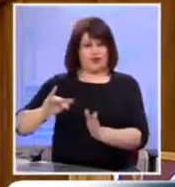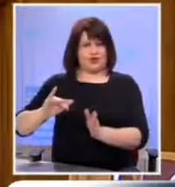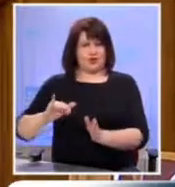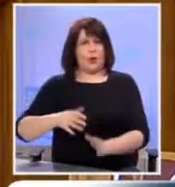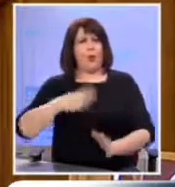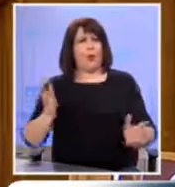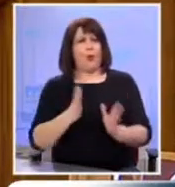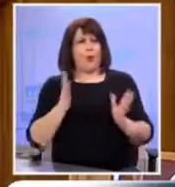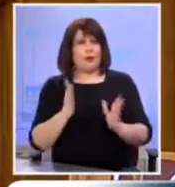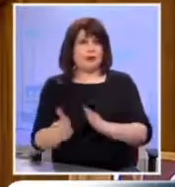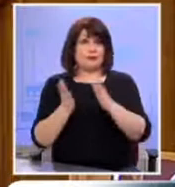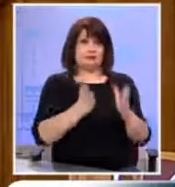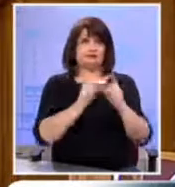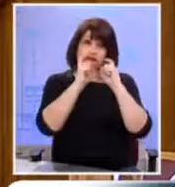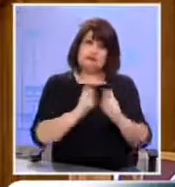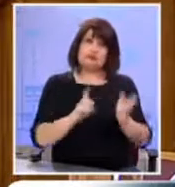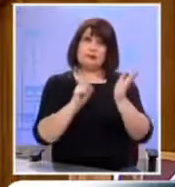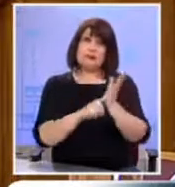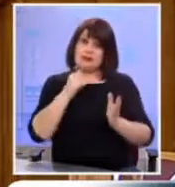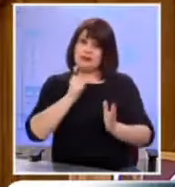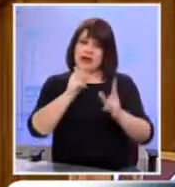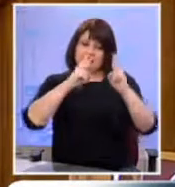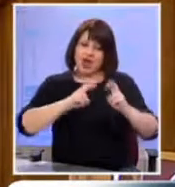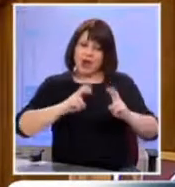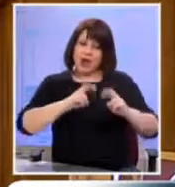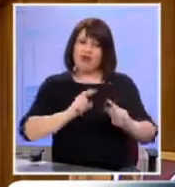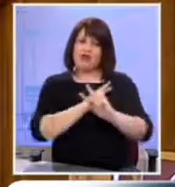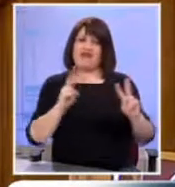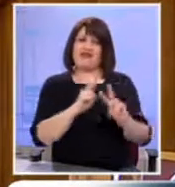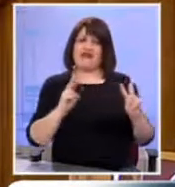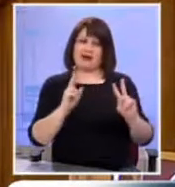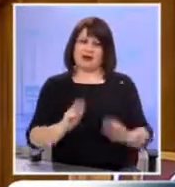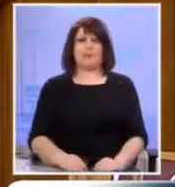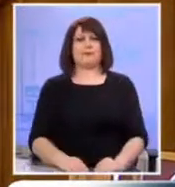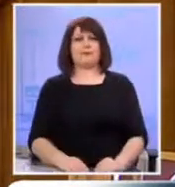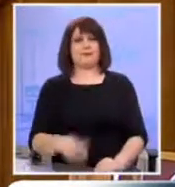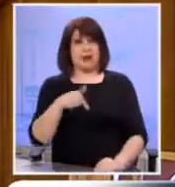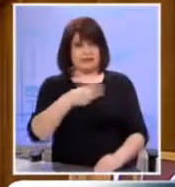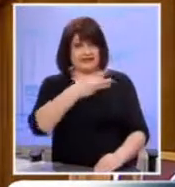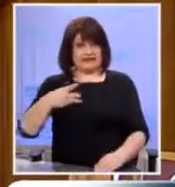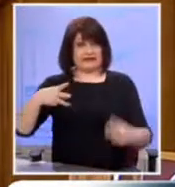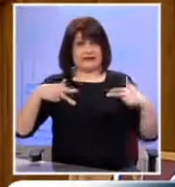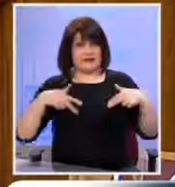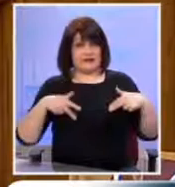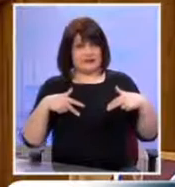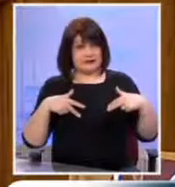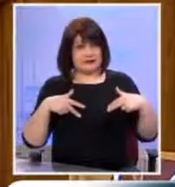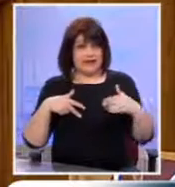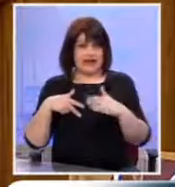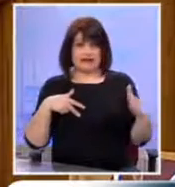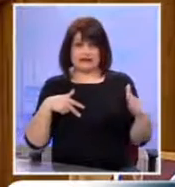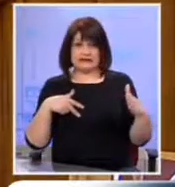και από την άλλη επιβάλλουν το διαρκή έλεγχο και τη διαφάνεια. Και η κυβέρνηση αυτή η κυβέρνηση της